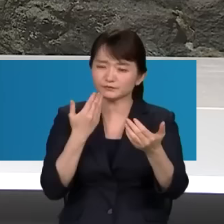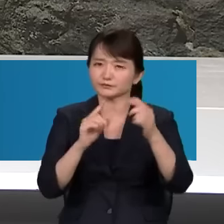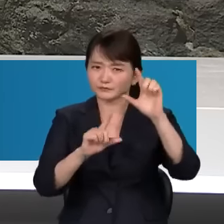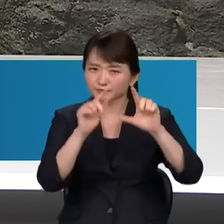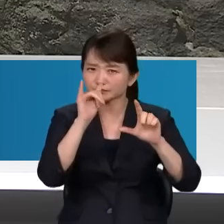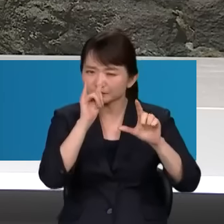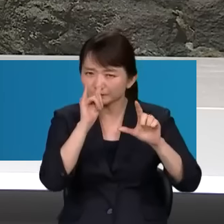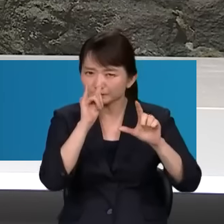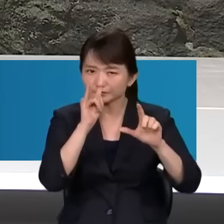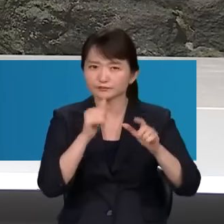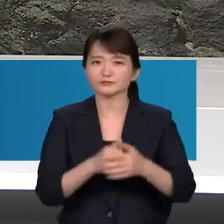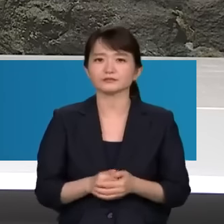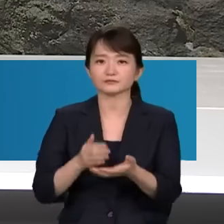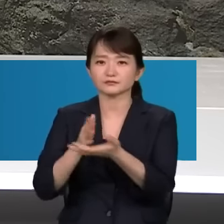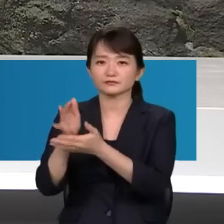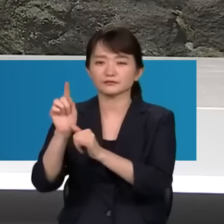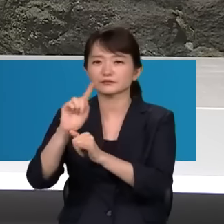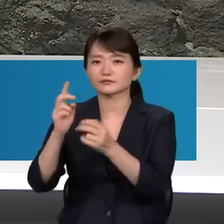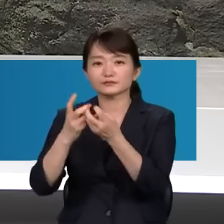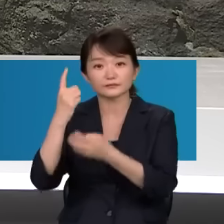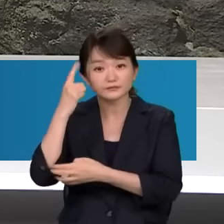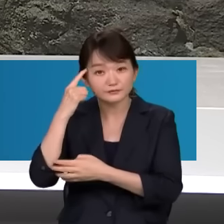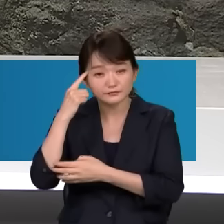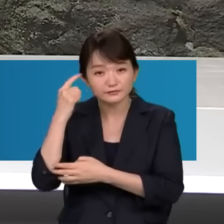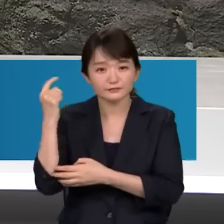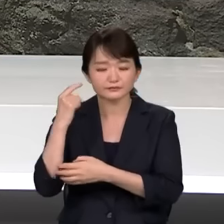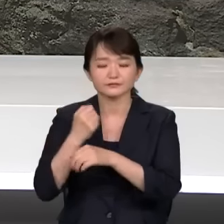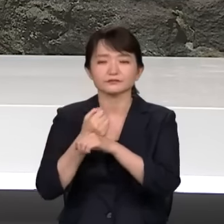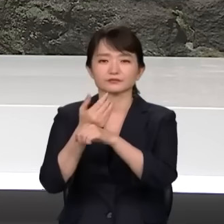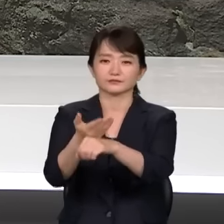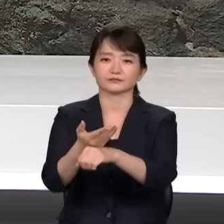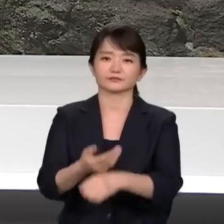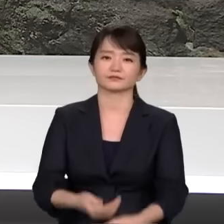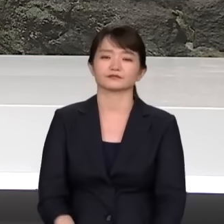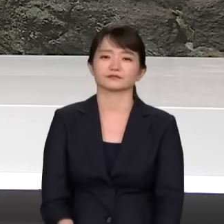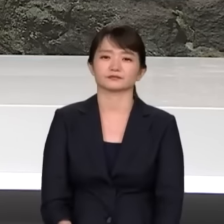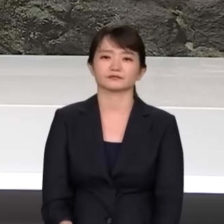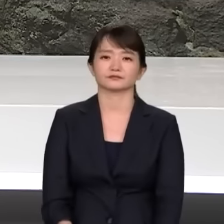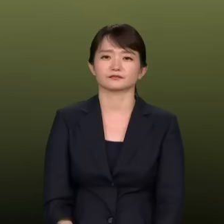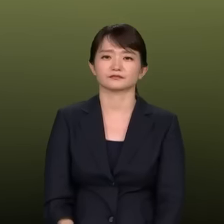말까지 나왔는데 전문가들은 어떻게 보는지 베이징에서 이도성 특파원입니다.